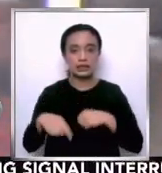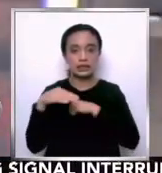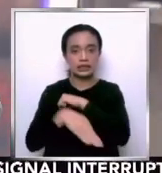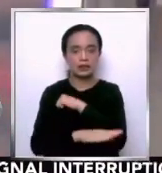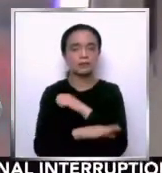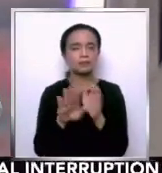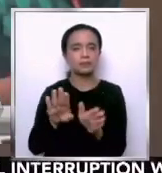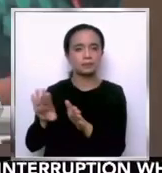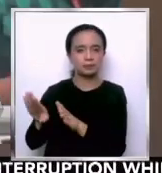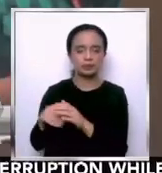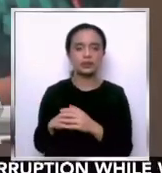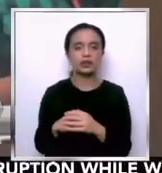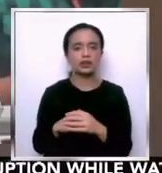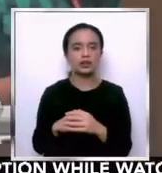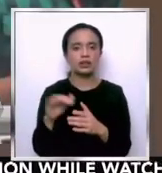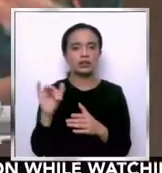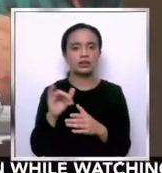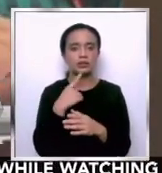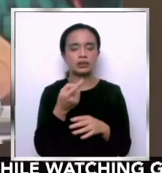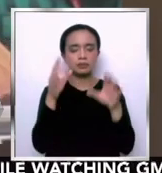Xi Jinping. I hope that